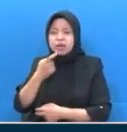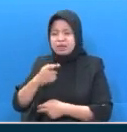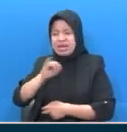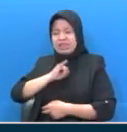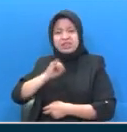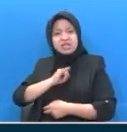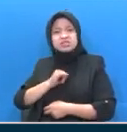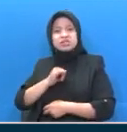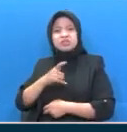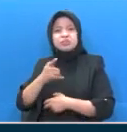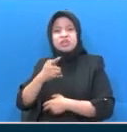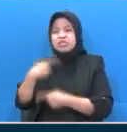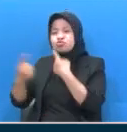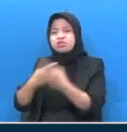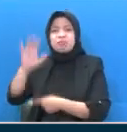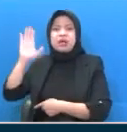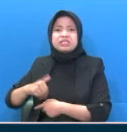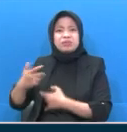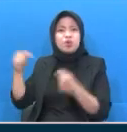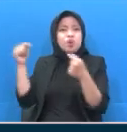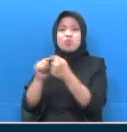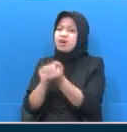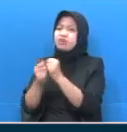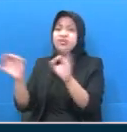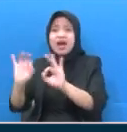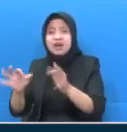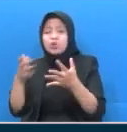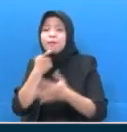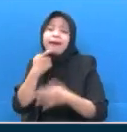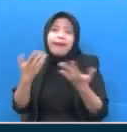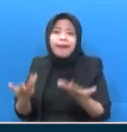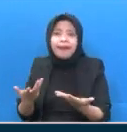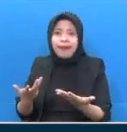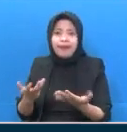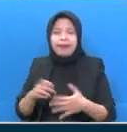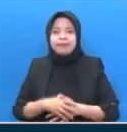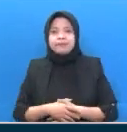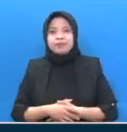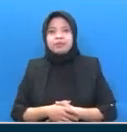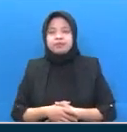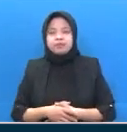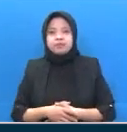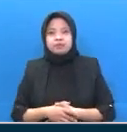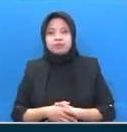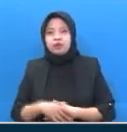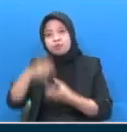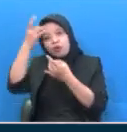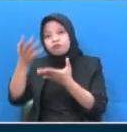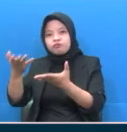masih kemudian dibahas soal hal-hal yang tidak ada hubungannya dengan kasus ini, gitu, Prof.